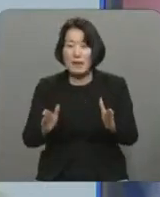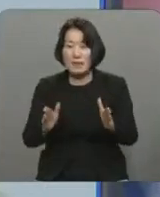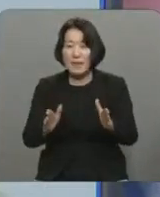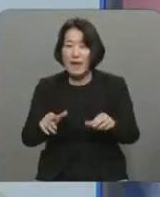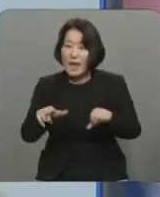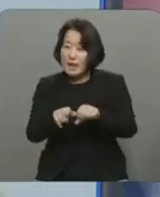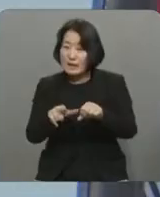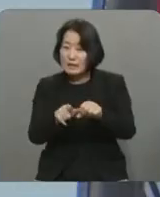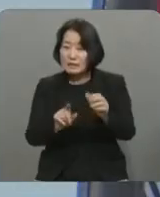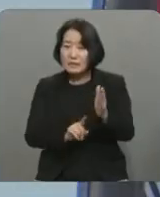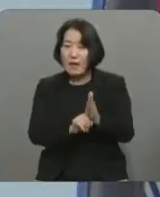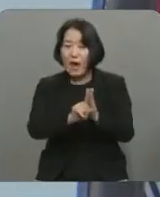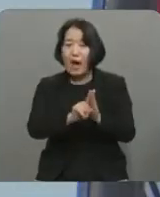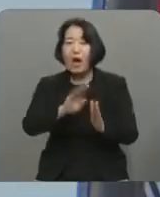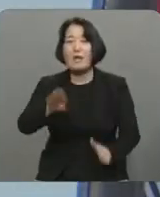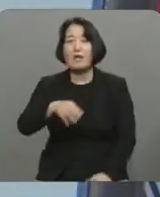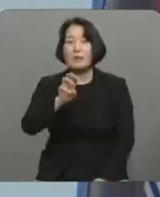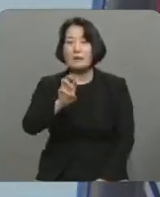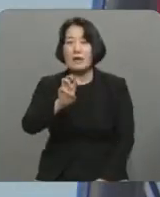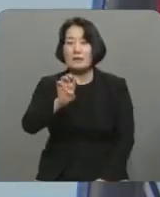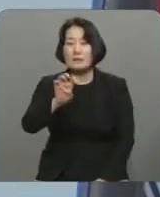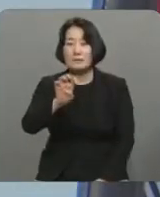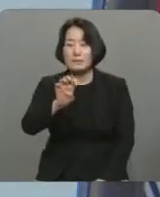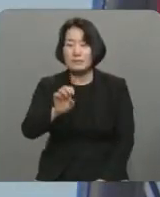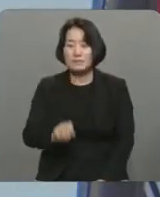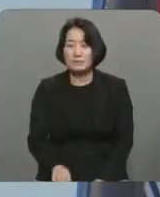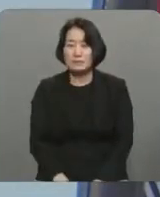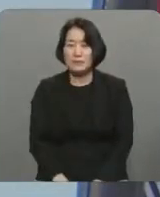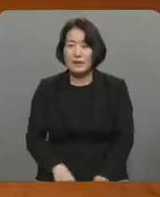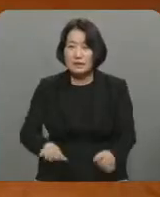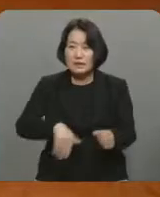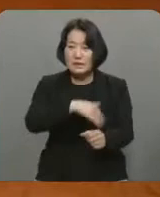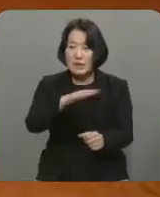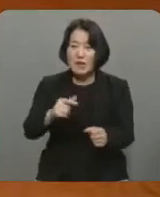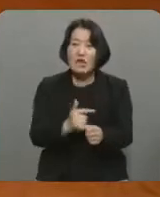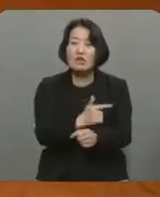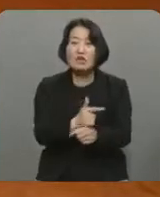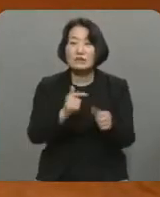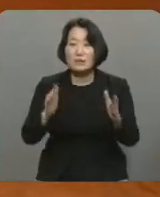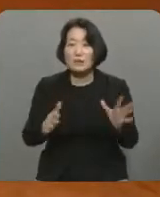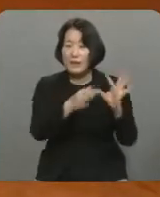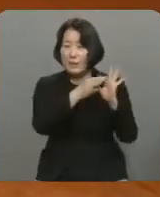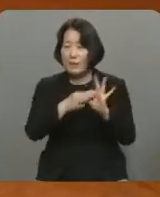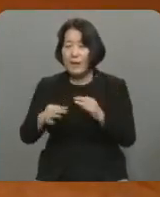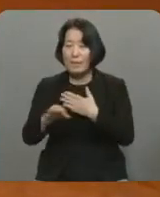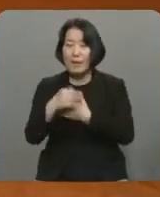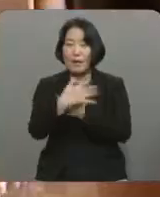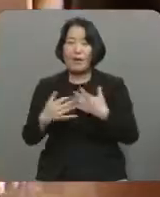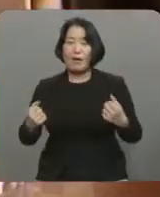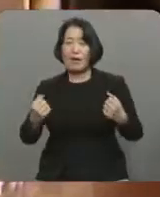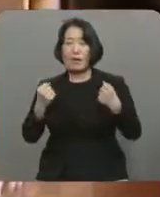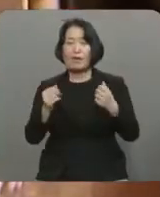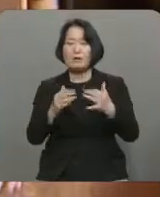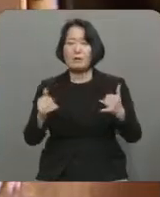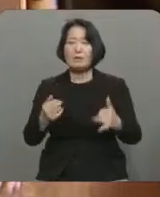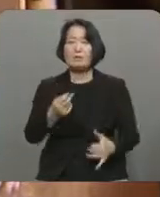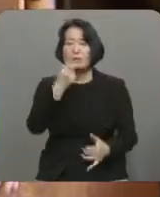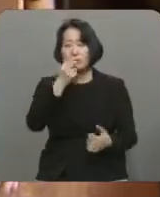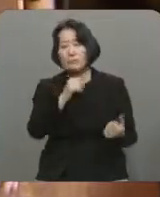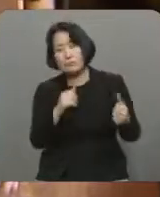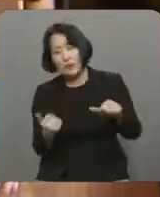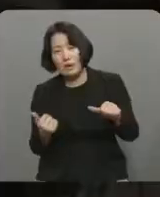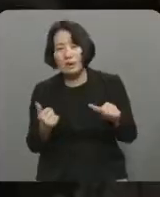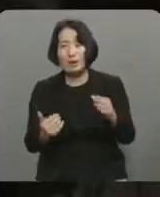일산화탄소 농도는 440ppm까지 올라갑니다. 이런 상태가 6시간만 지속되면 건강한 사람도 목숨을 잃을 수